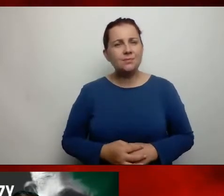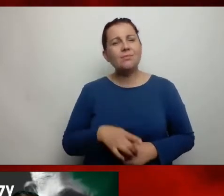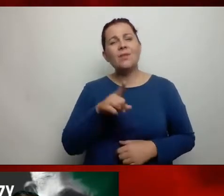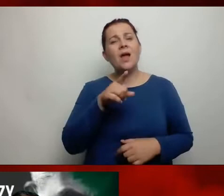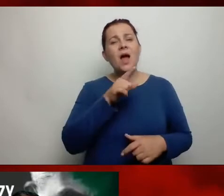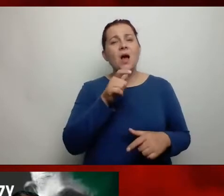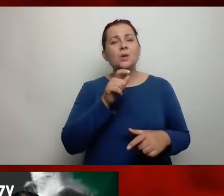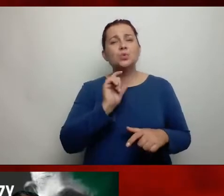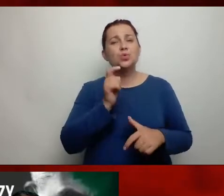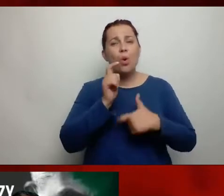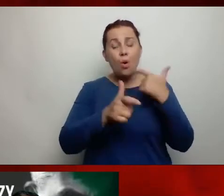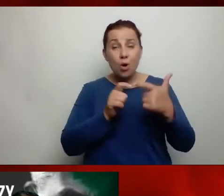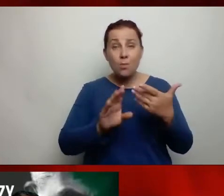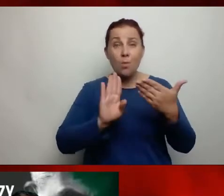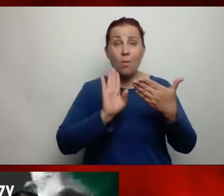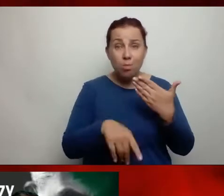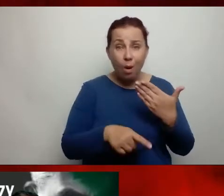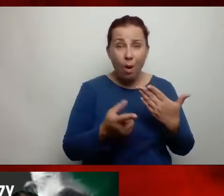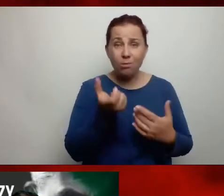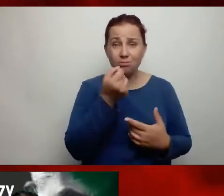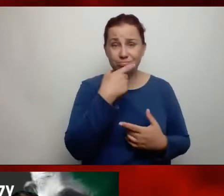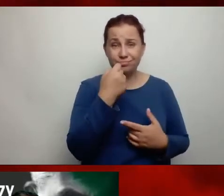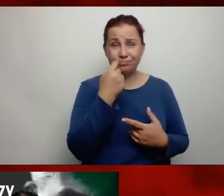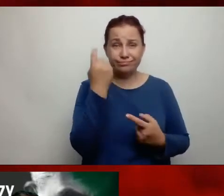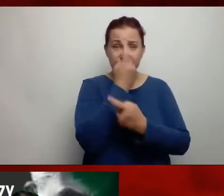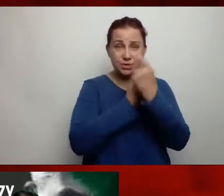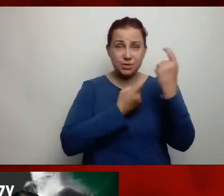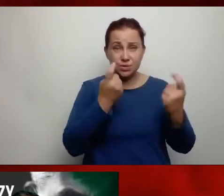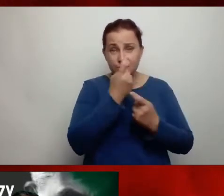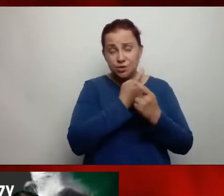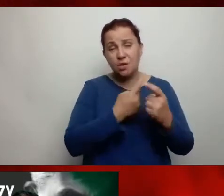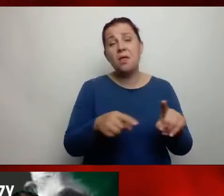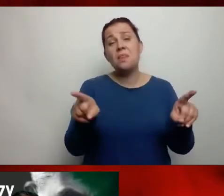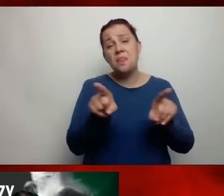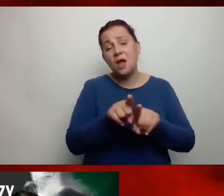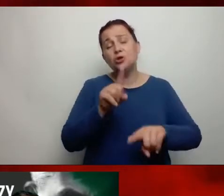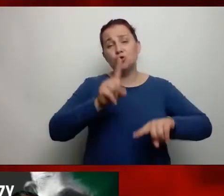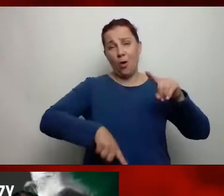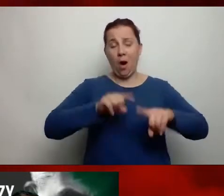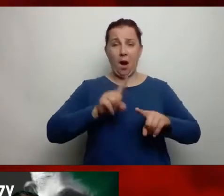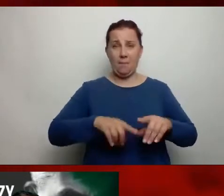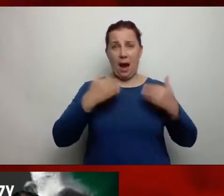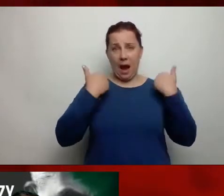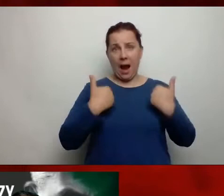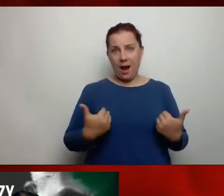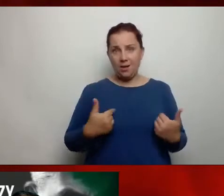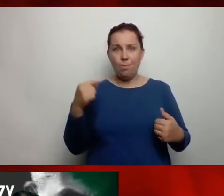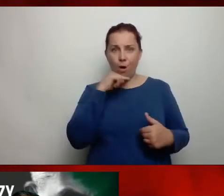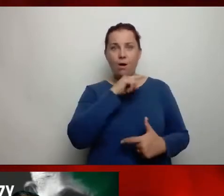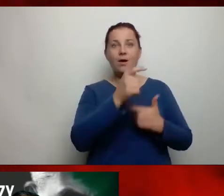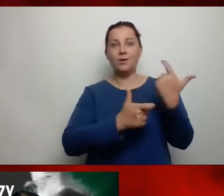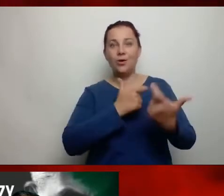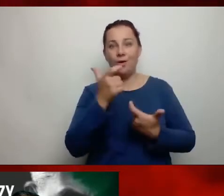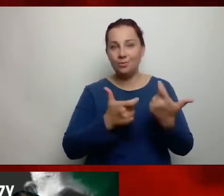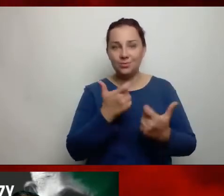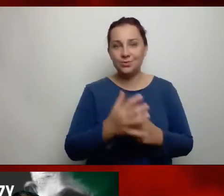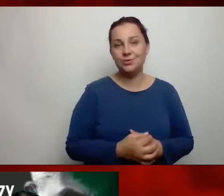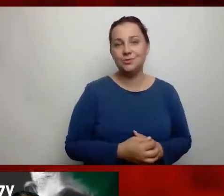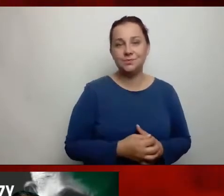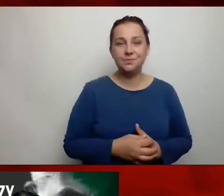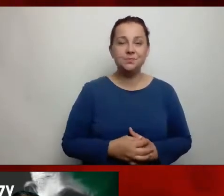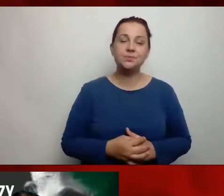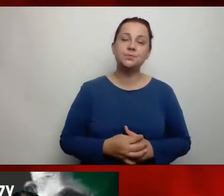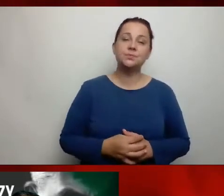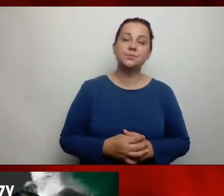po prochach, potrafił też robić, no jak to się mówi, na trzeźwo. Tak, to też specjalnie to